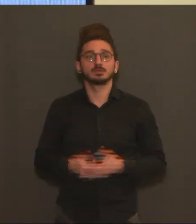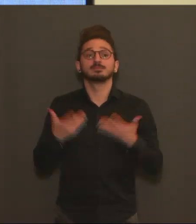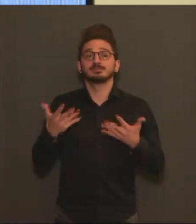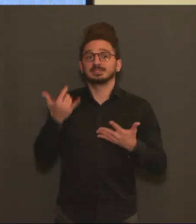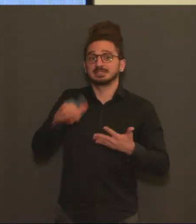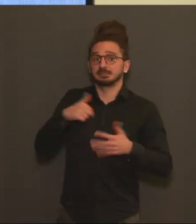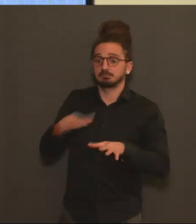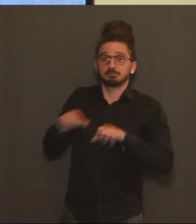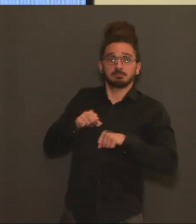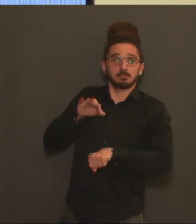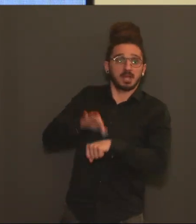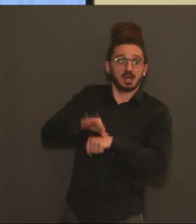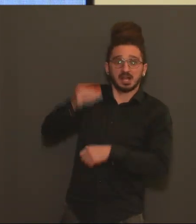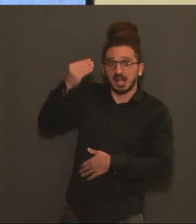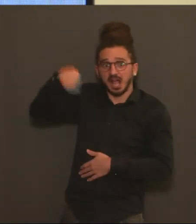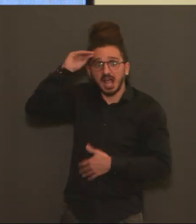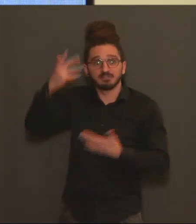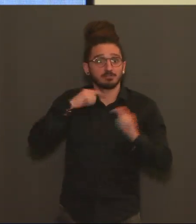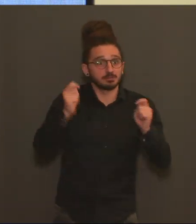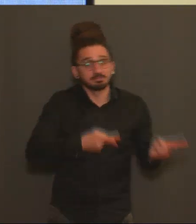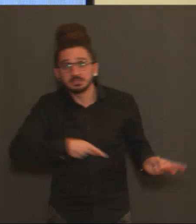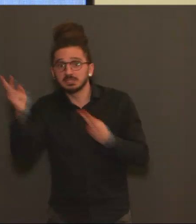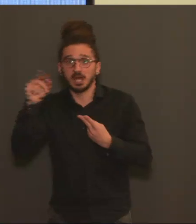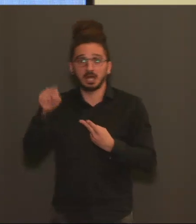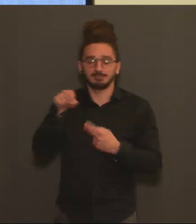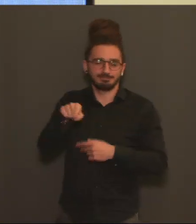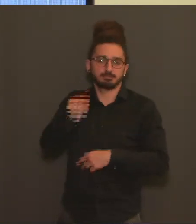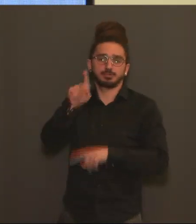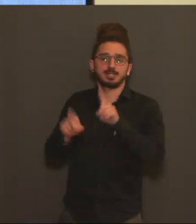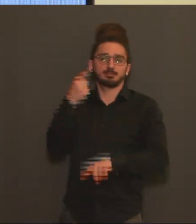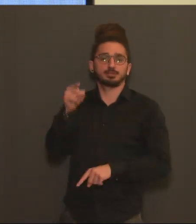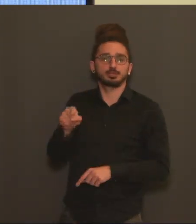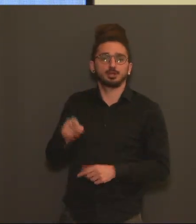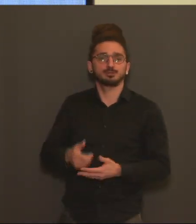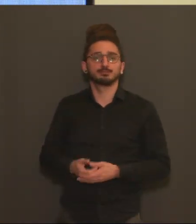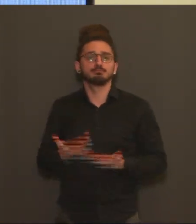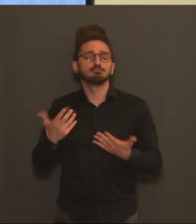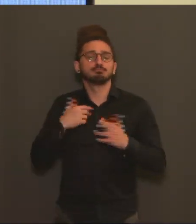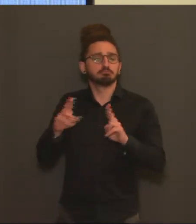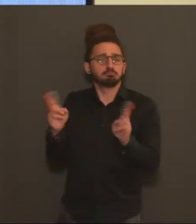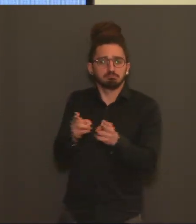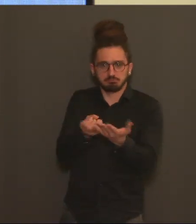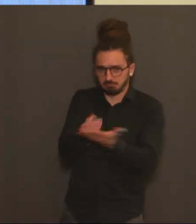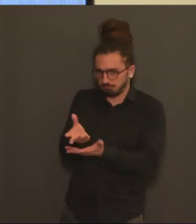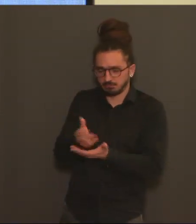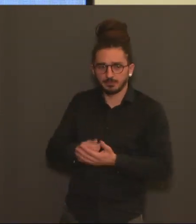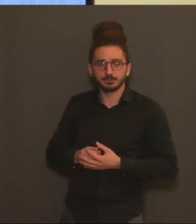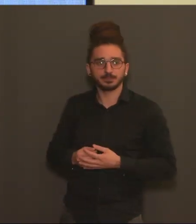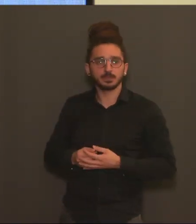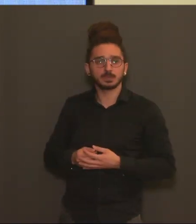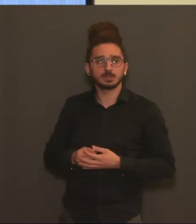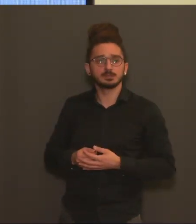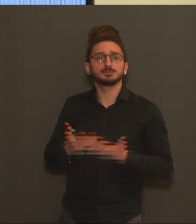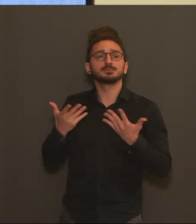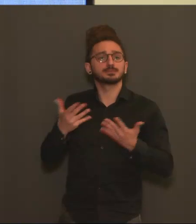sévères. Et là, on peut résumer les choses telles que je vais le dire maintenant, au vu des notions à la fois des études